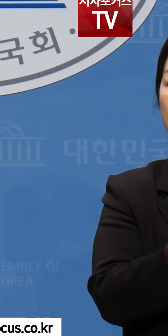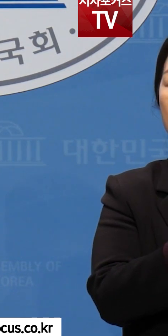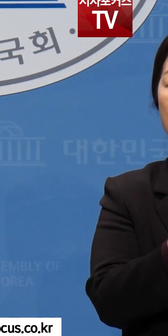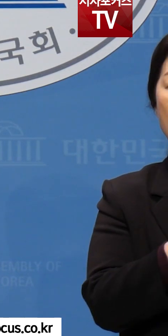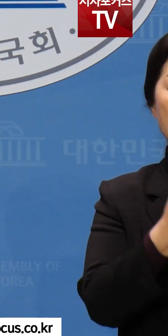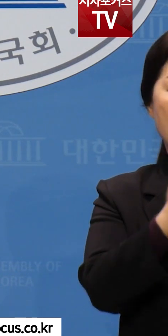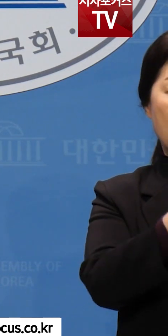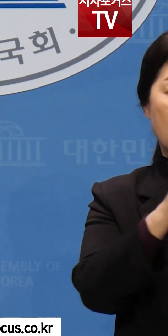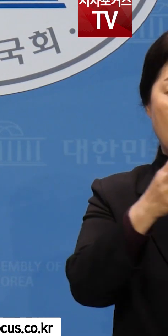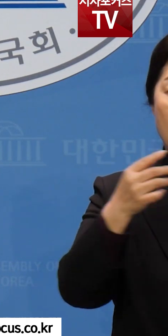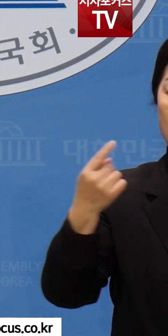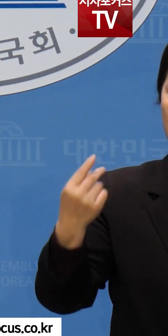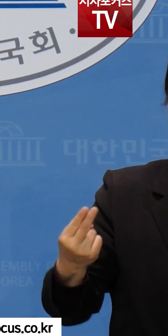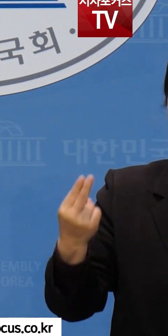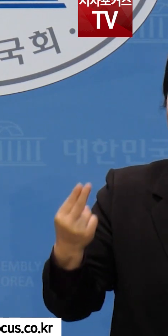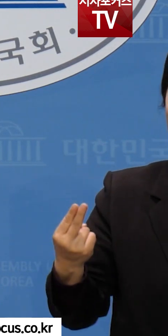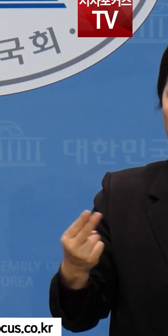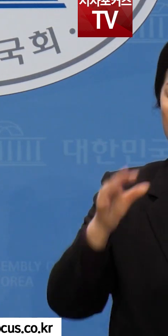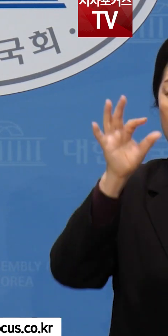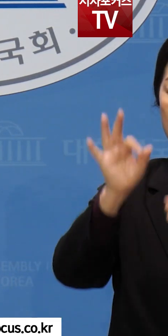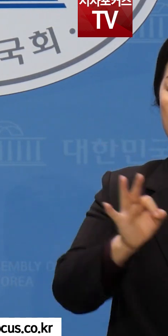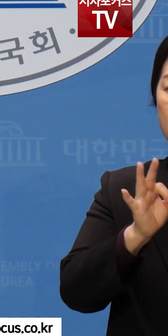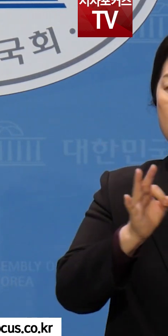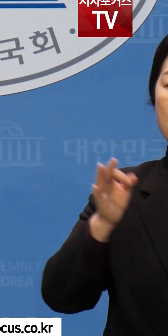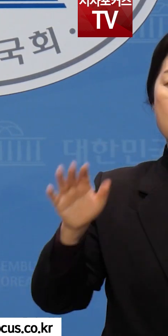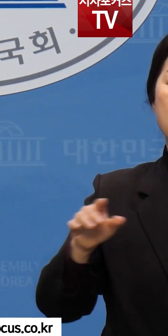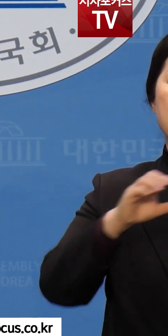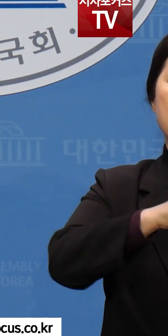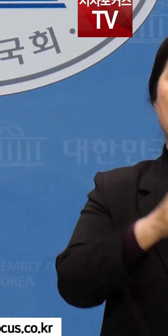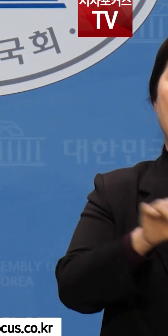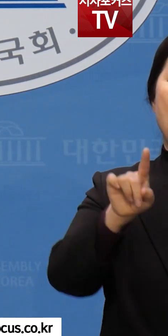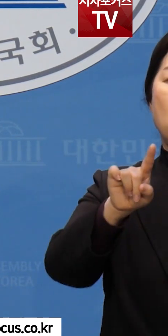대비 10년 이상 뒤쳐져 있어서